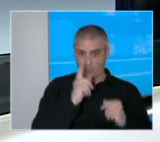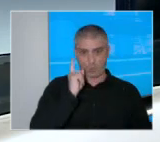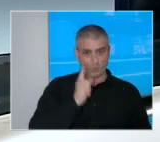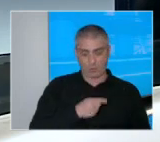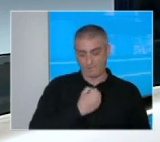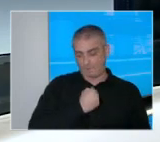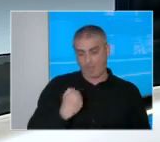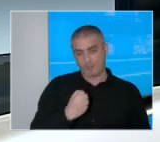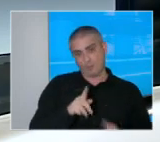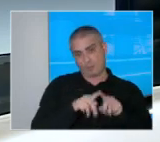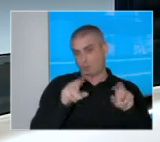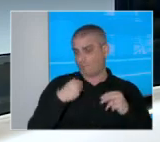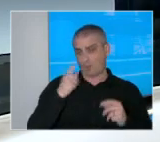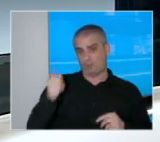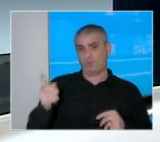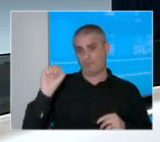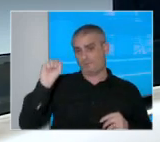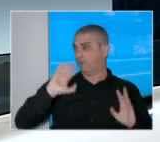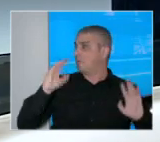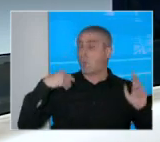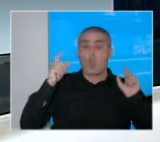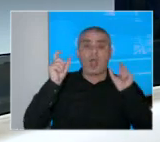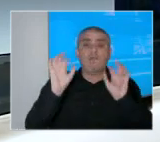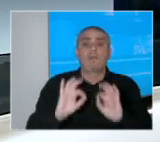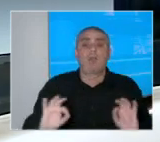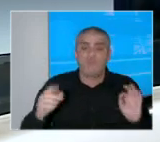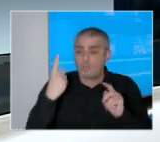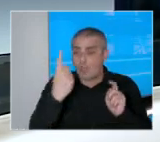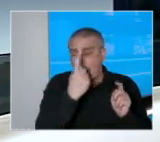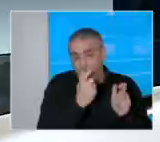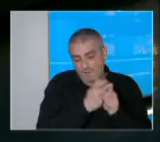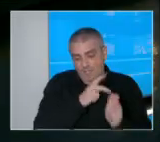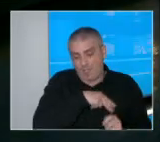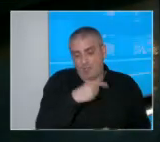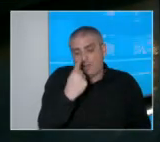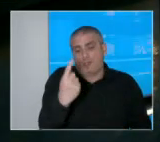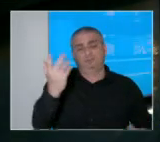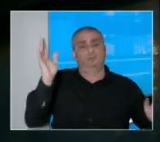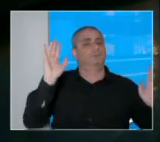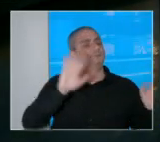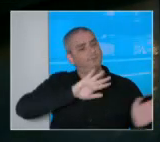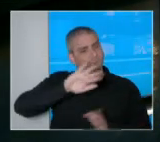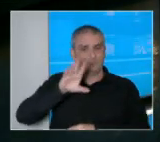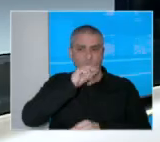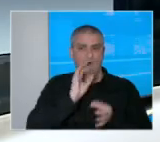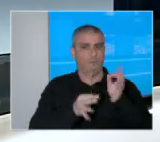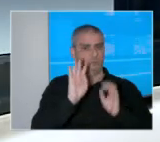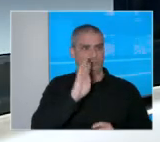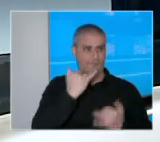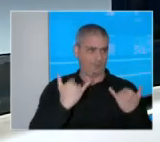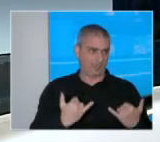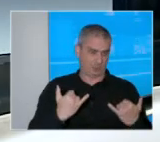מחויבים לימינה, כך אנחנו לא מחויבים לימינה. אנחנו לא מחויבים לאף אחד, כל מפלגה אחראית לעצמה. טוב, בוא נדבר באמת על משפט נתניהו,